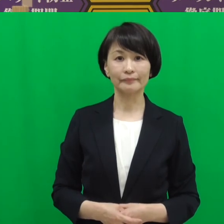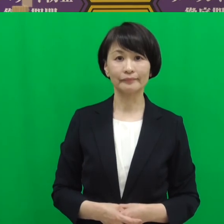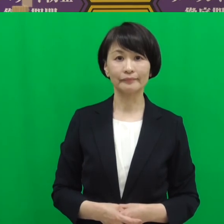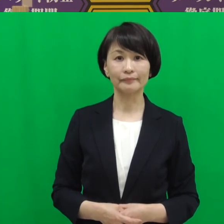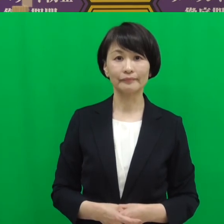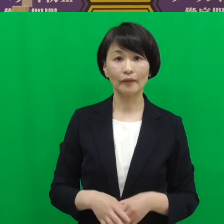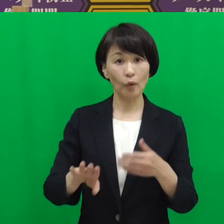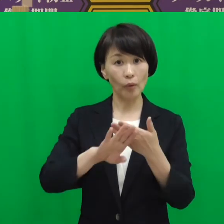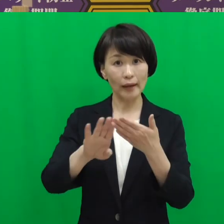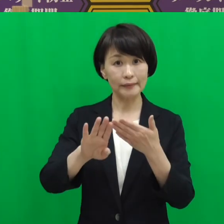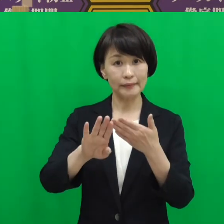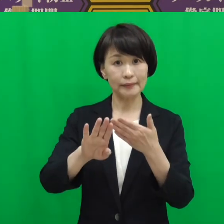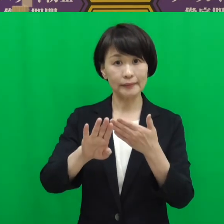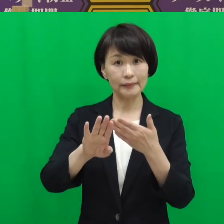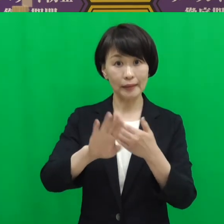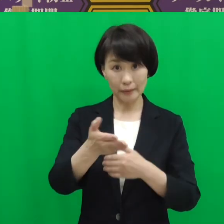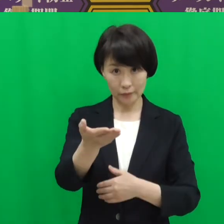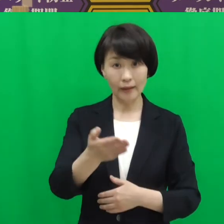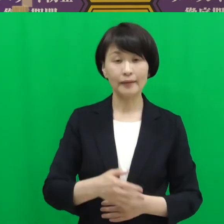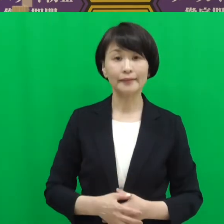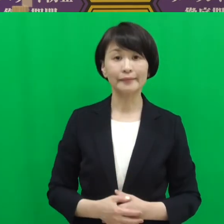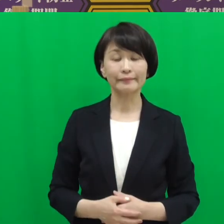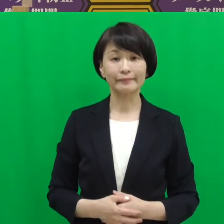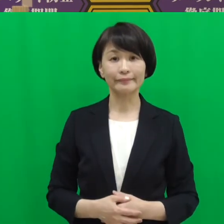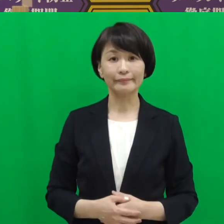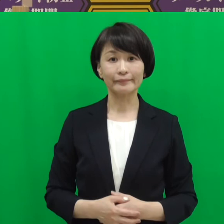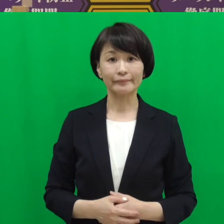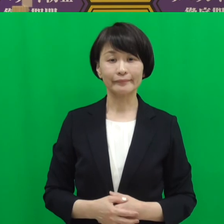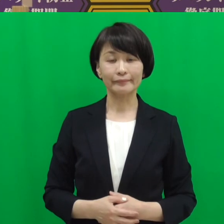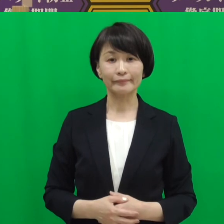他にございますでしょうか。